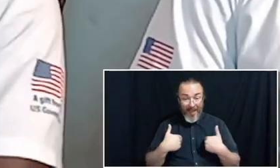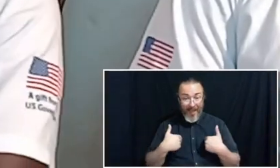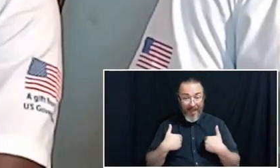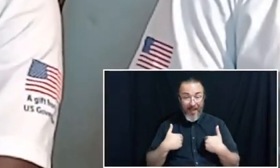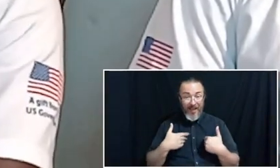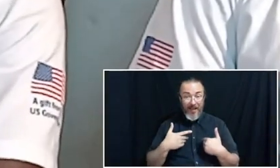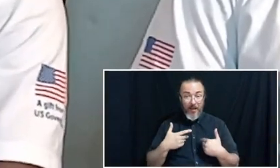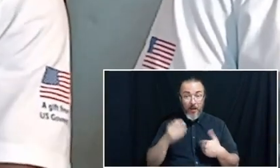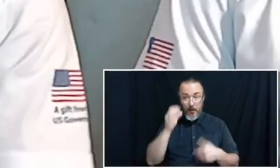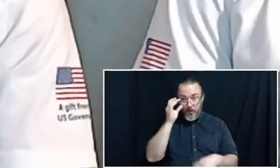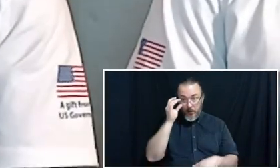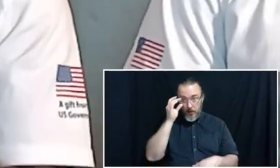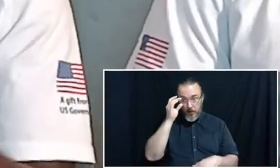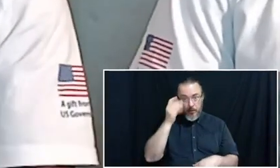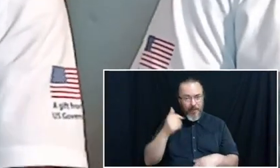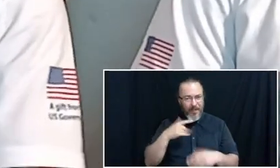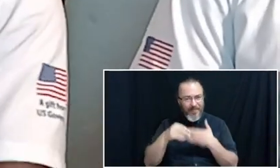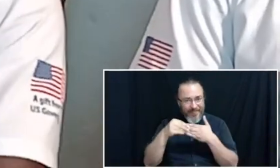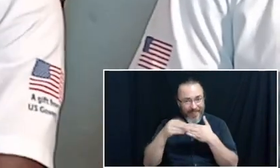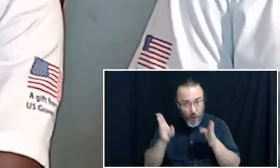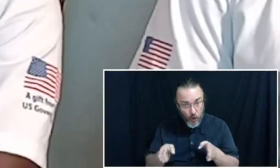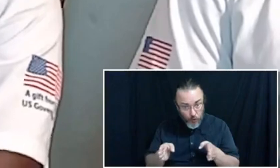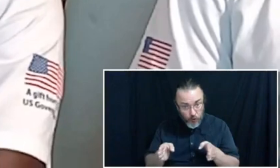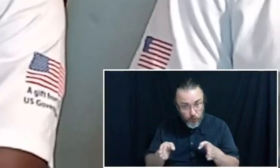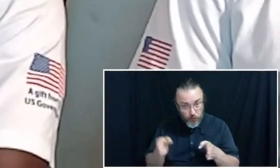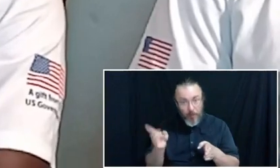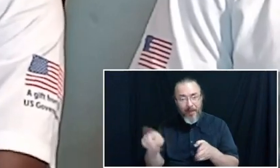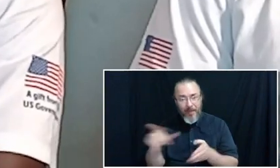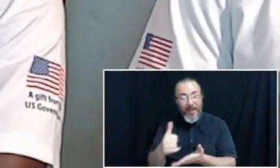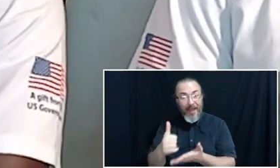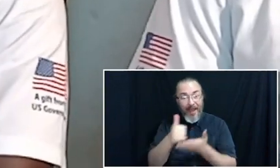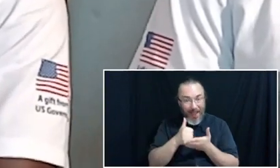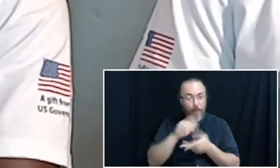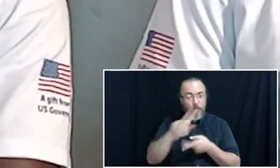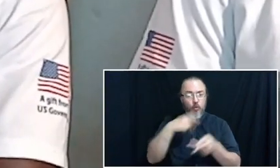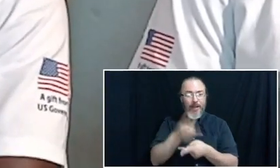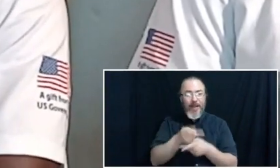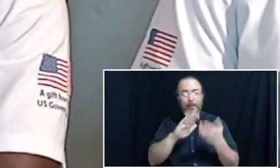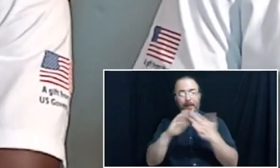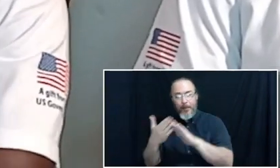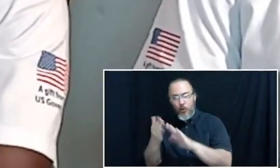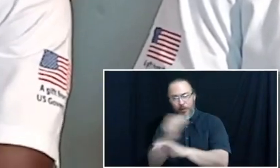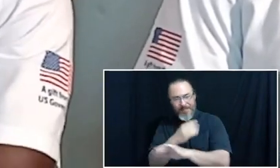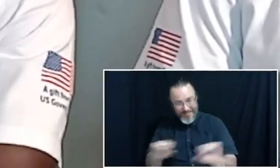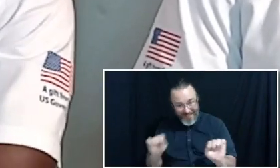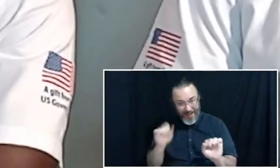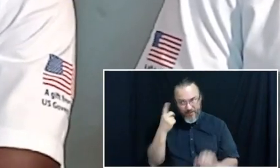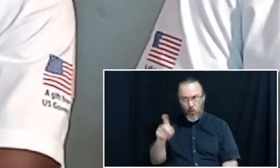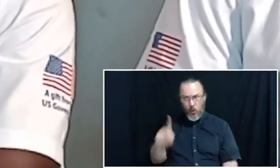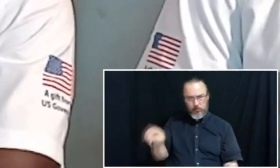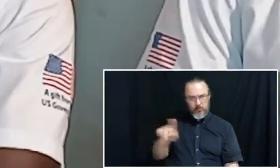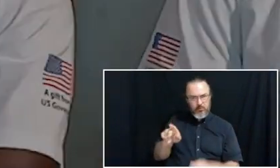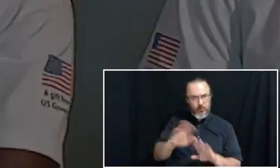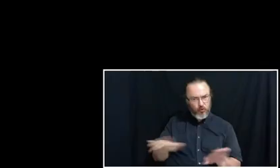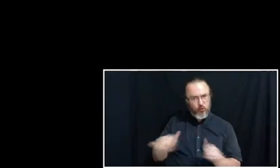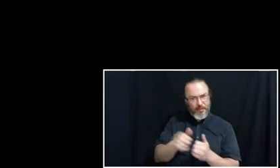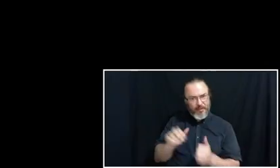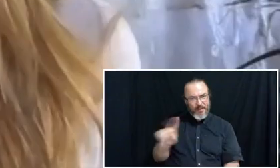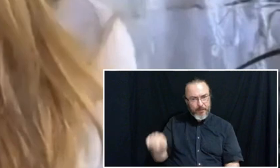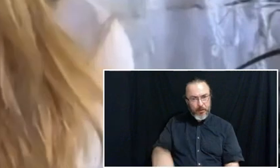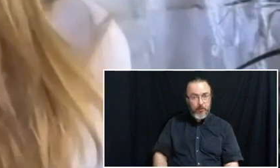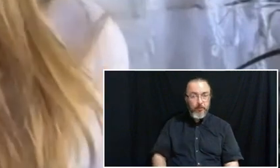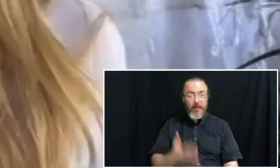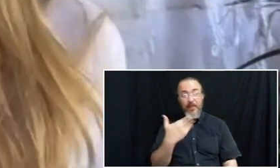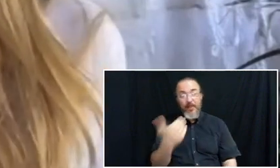Nous avons engagé des dialogues avec les dirigeants des communautés. Ils nous aident à rendre la communauté sûre et sans danger pour les enfants handicapés. Je